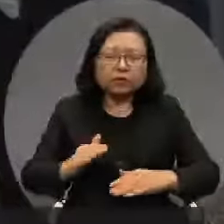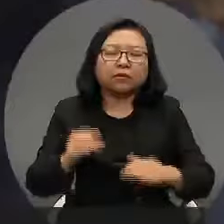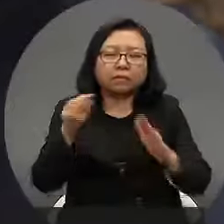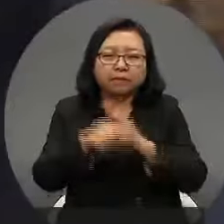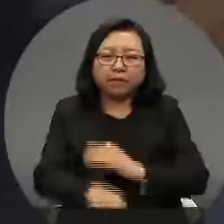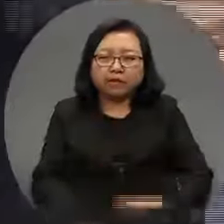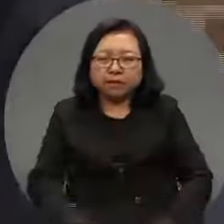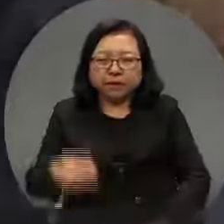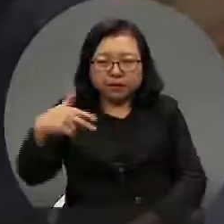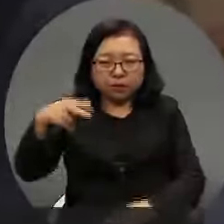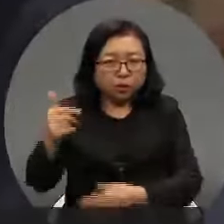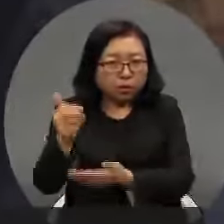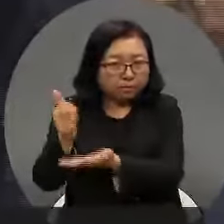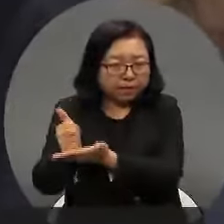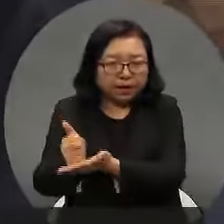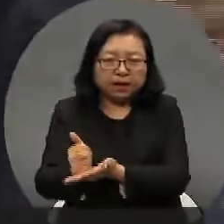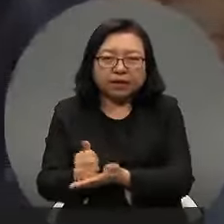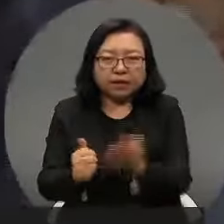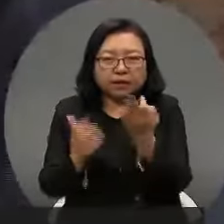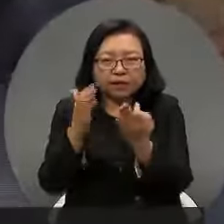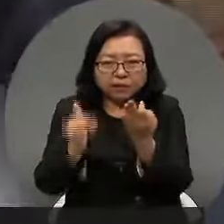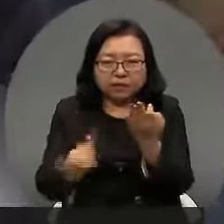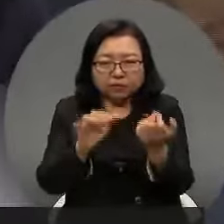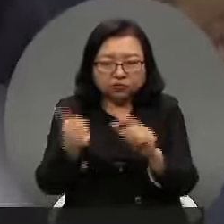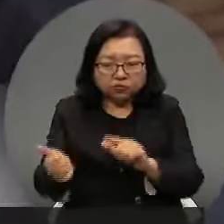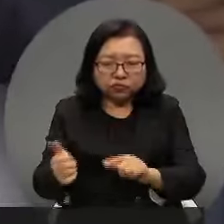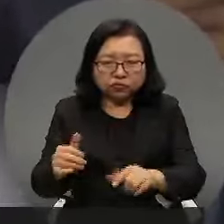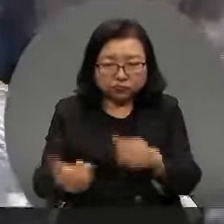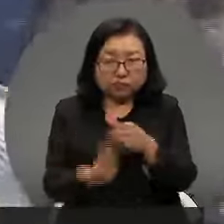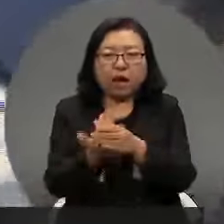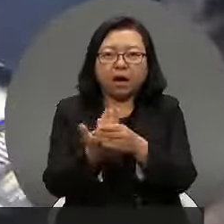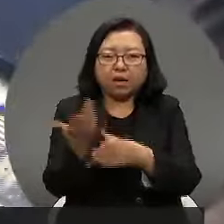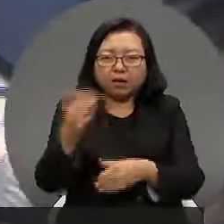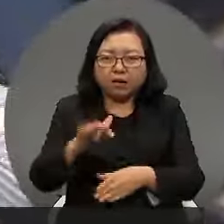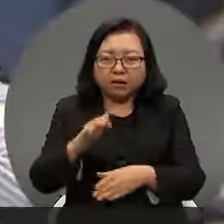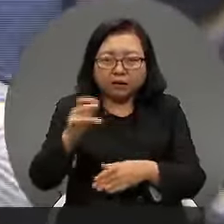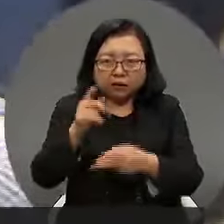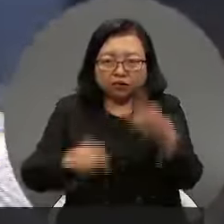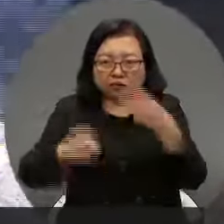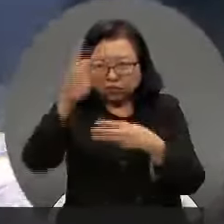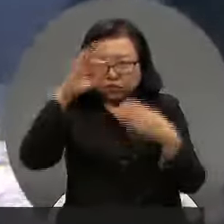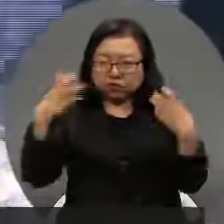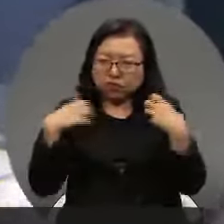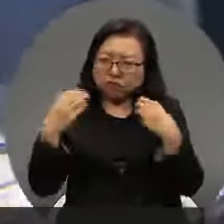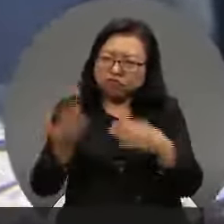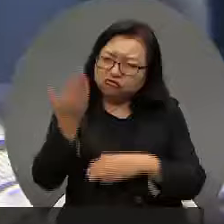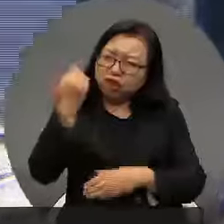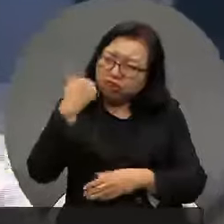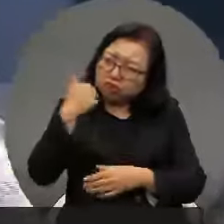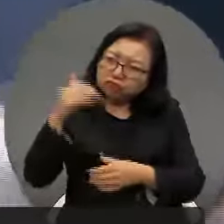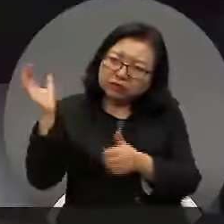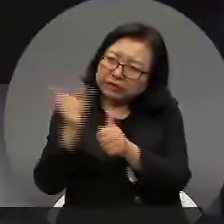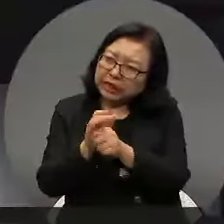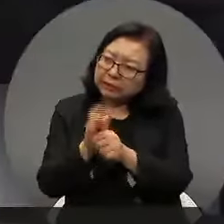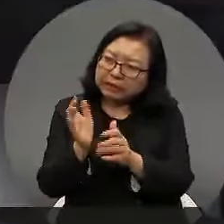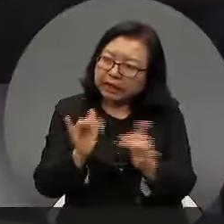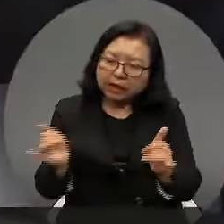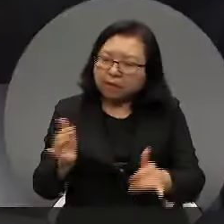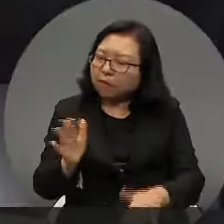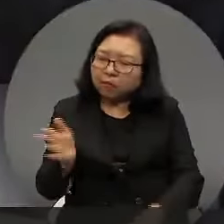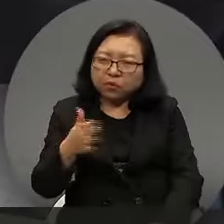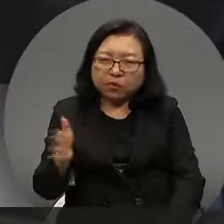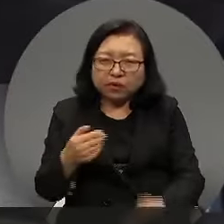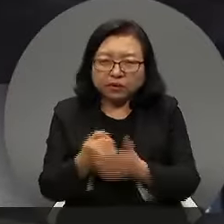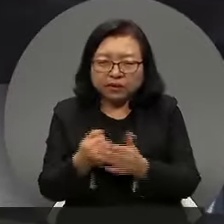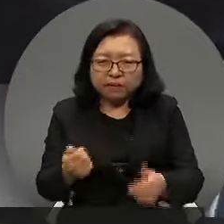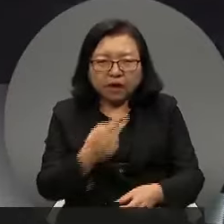조국 대표는 14명이 숨진 오송 참사에도 윤석열 정부 고위직 가운데 책임진 사람은 아무도 없다면서